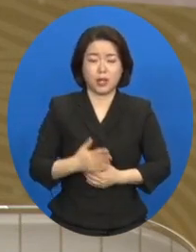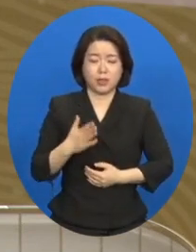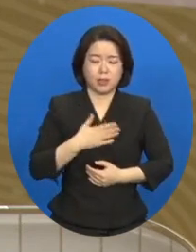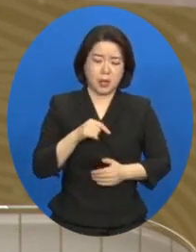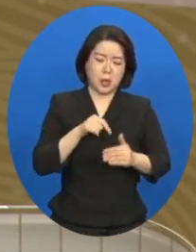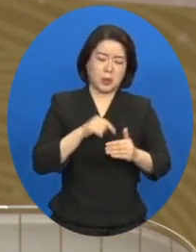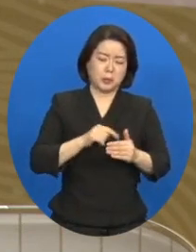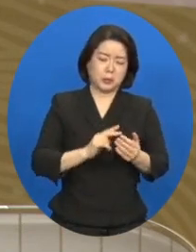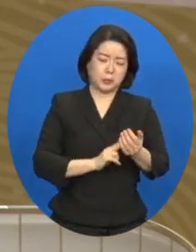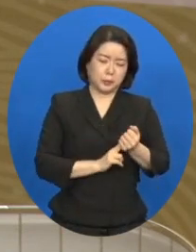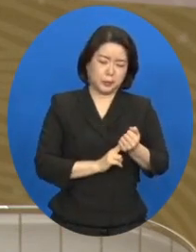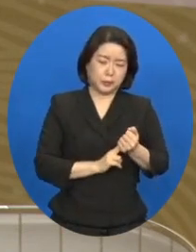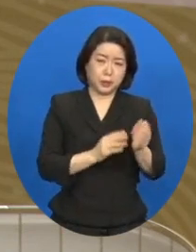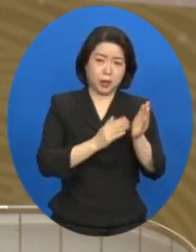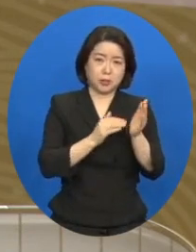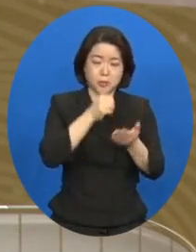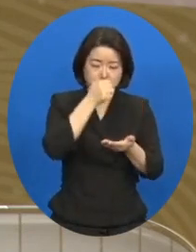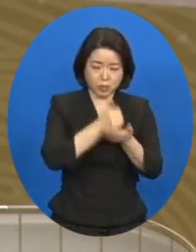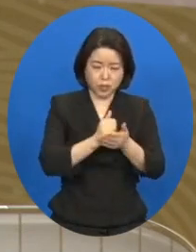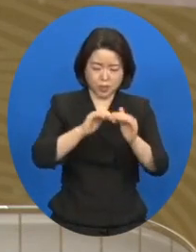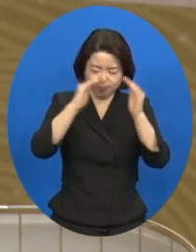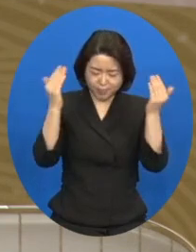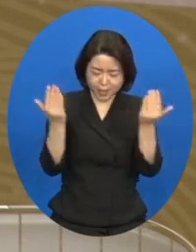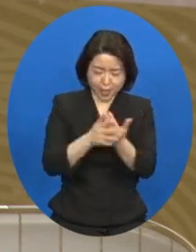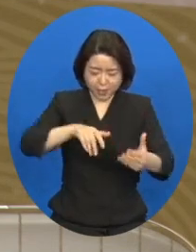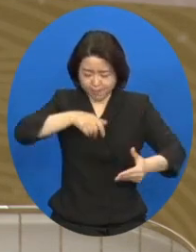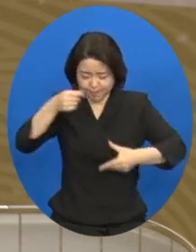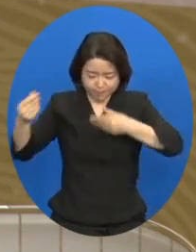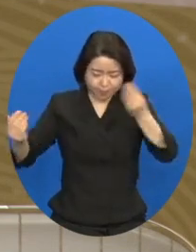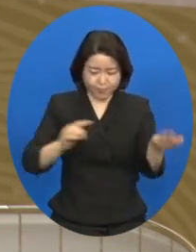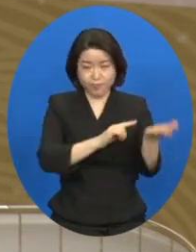감추어진 죄, 은밀한 죄가 다 드러나는 거죠.